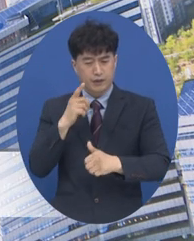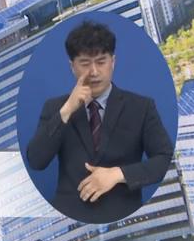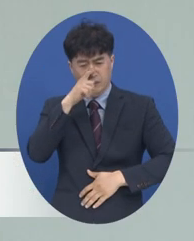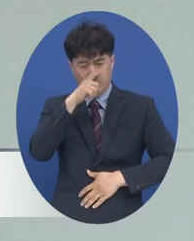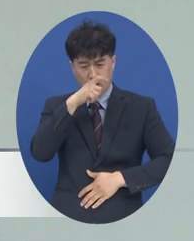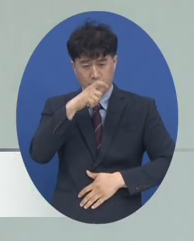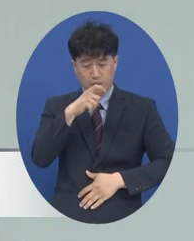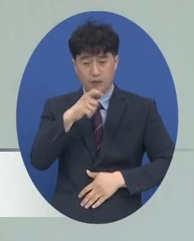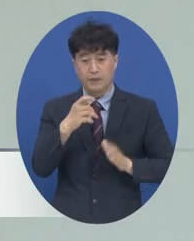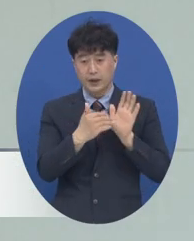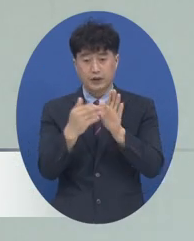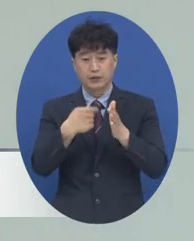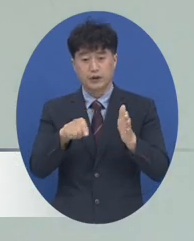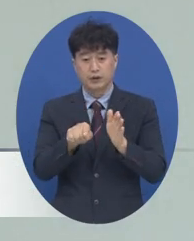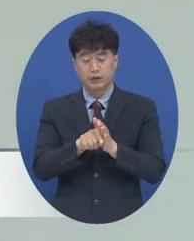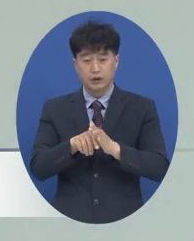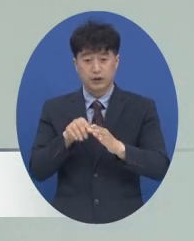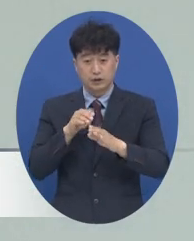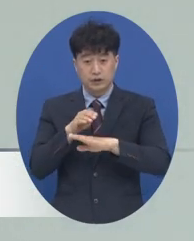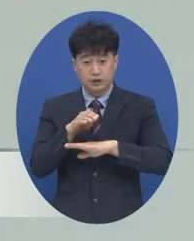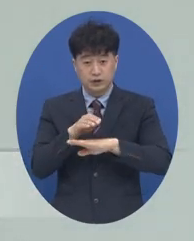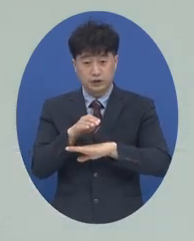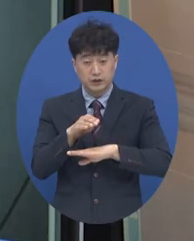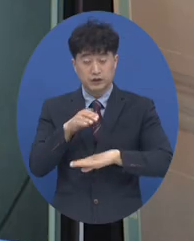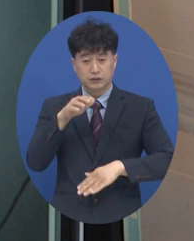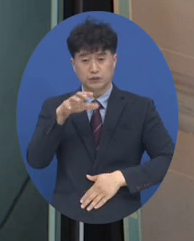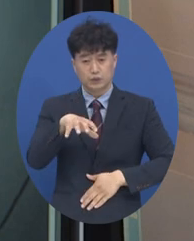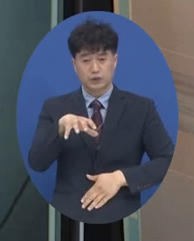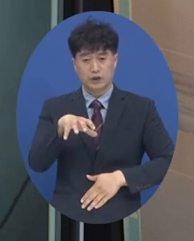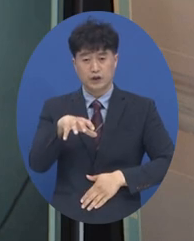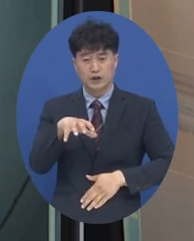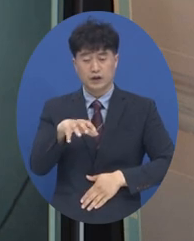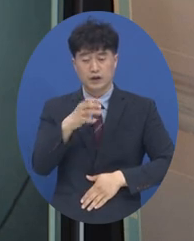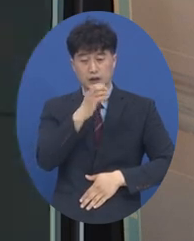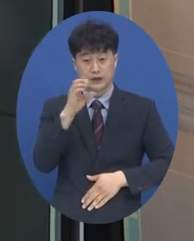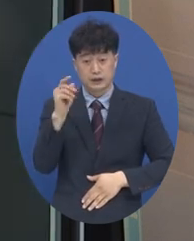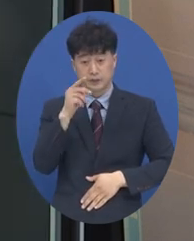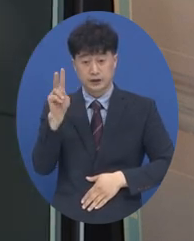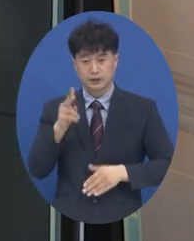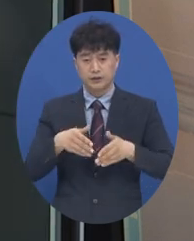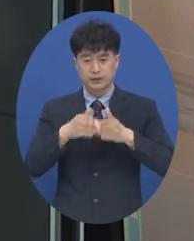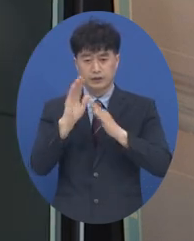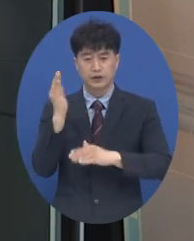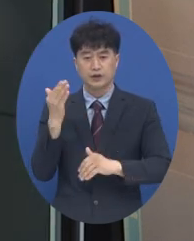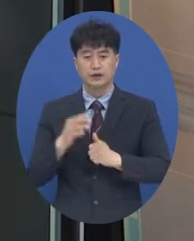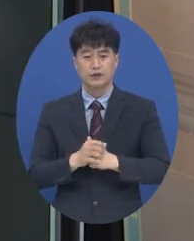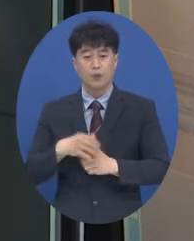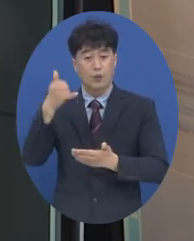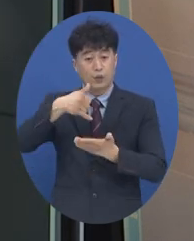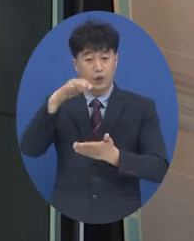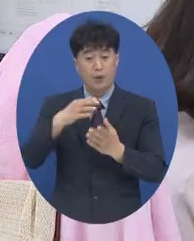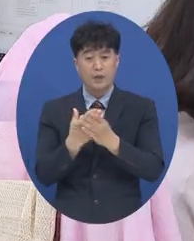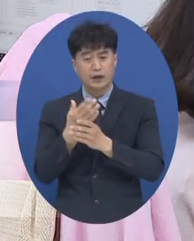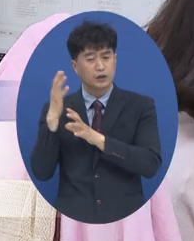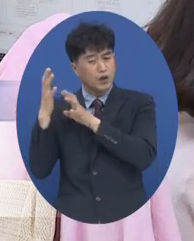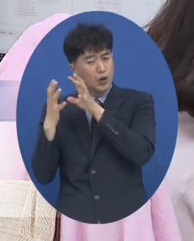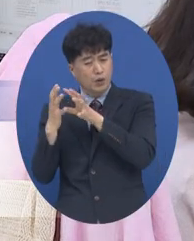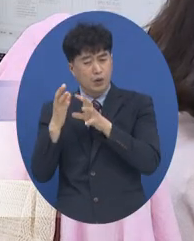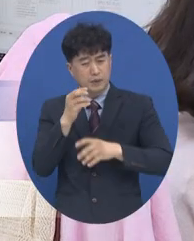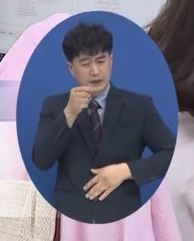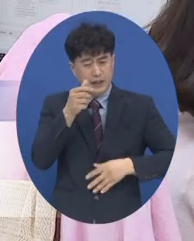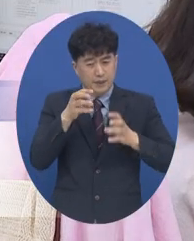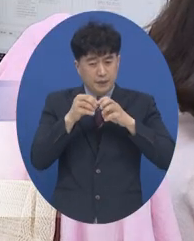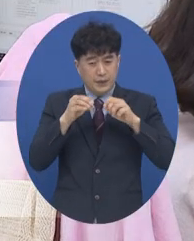있는 환경오염 행위를 예방하기 위해 차량 주요 진출입로 등에 폐쇄회로 텔레비전을 설치합니다.